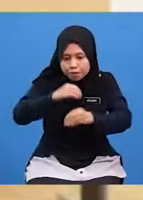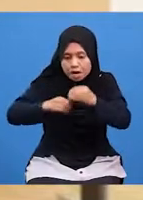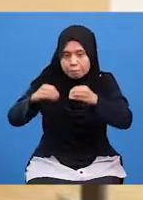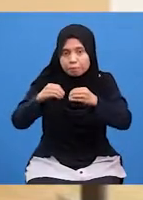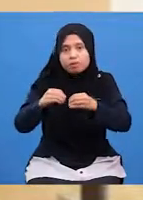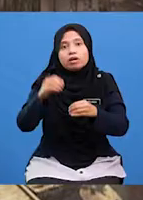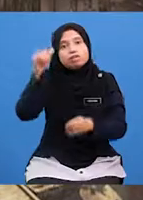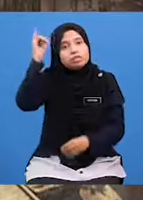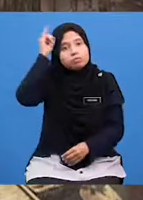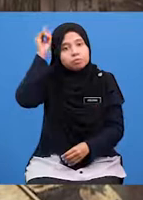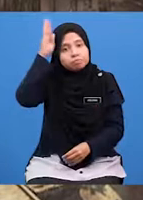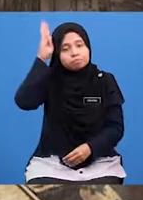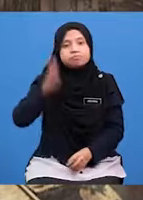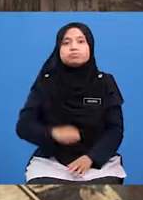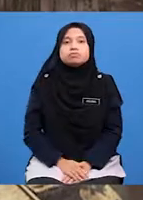Battuta.